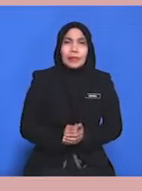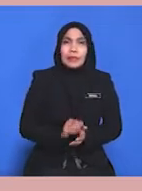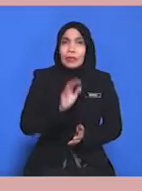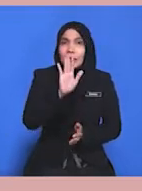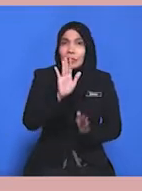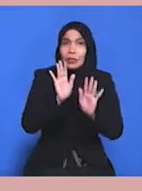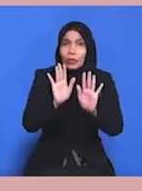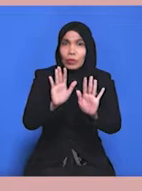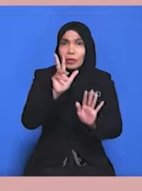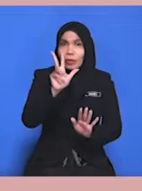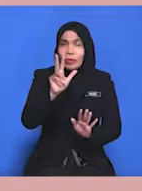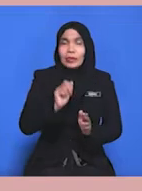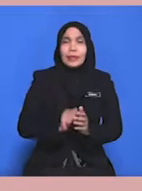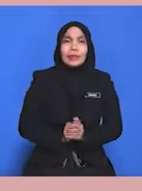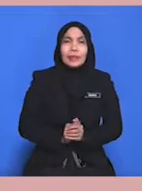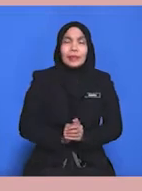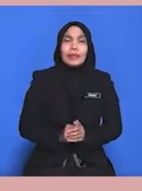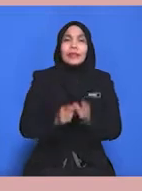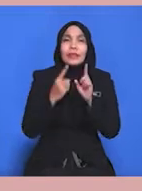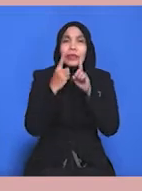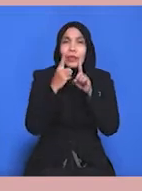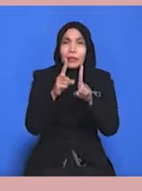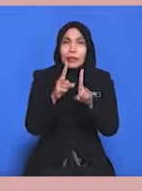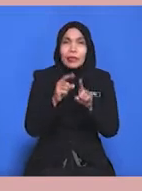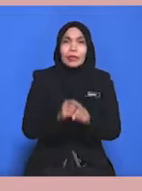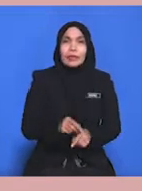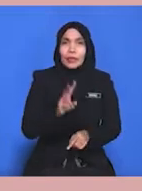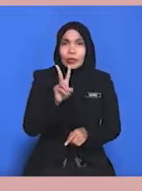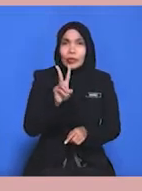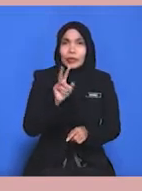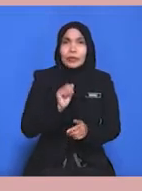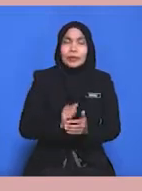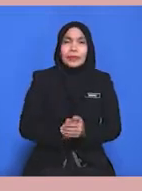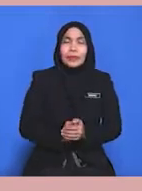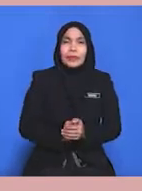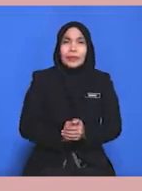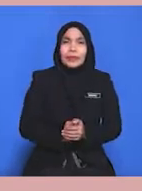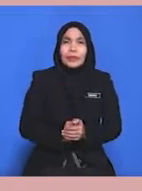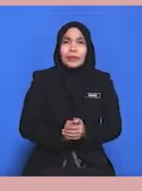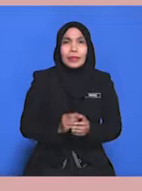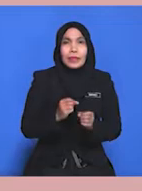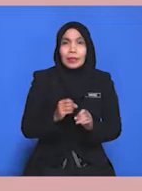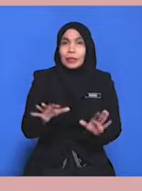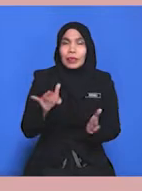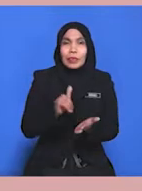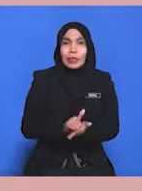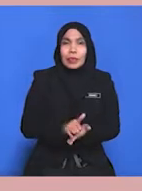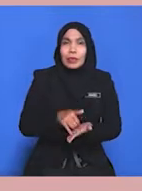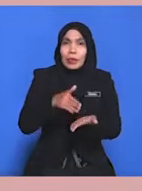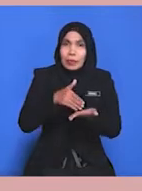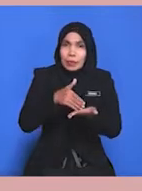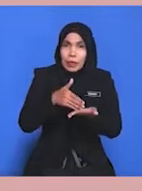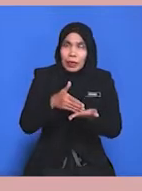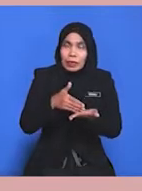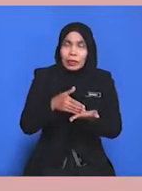dengan 3 bye, maka jawapannya ialah 2. Selepas itu, kita bahagikan